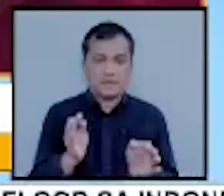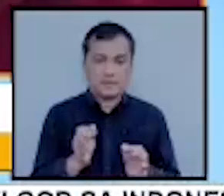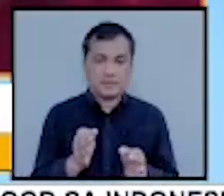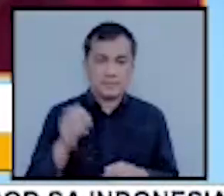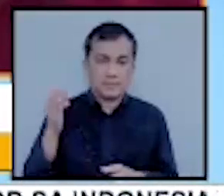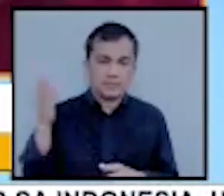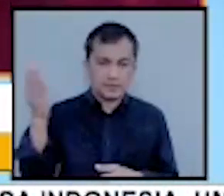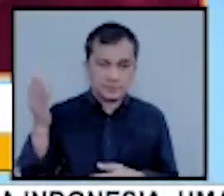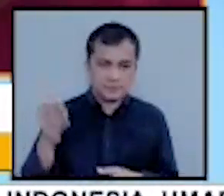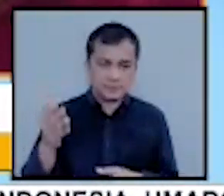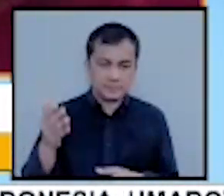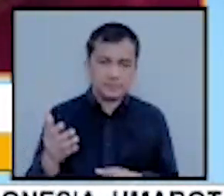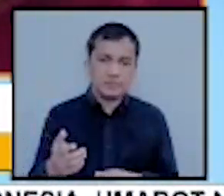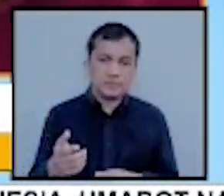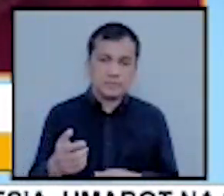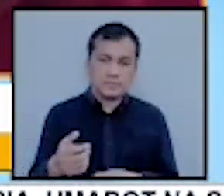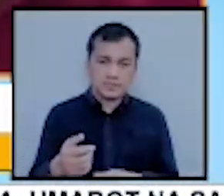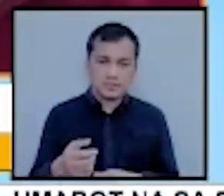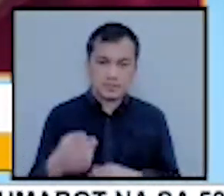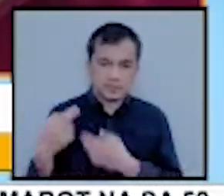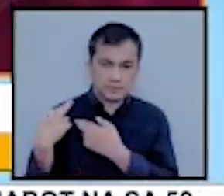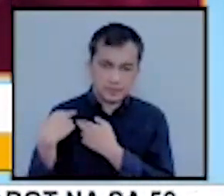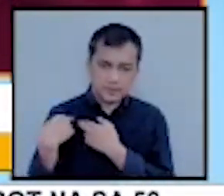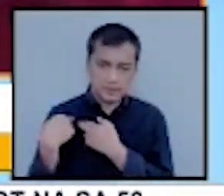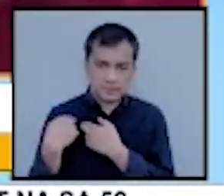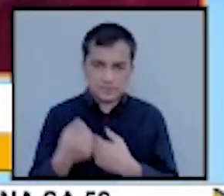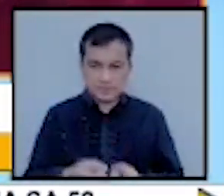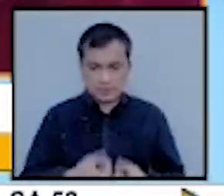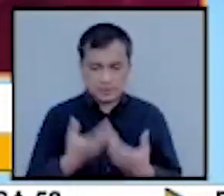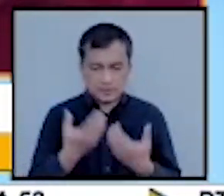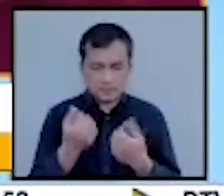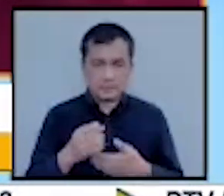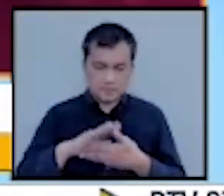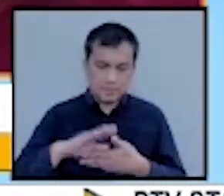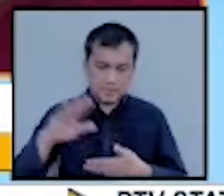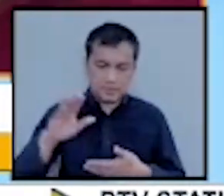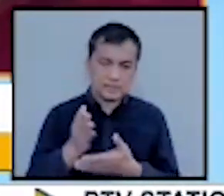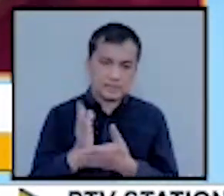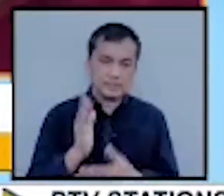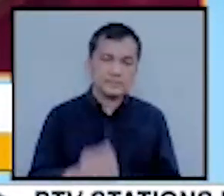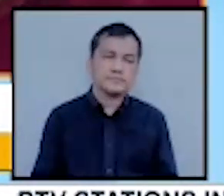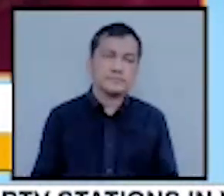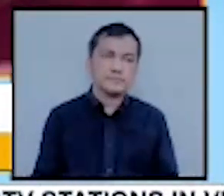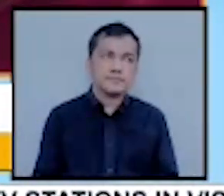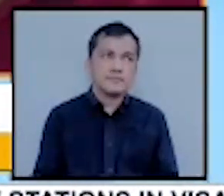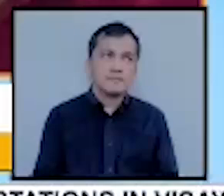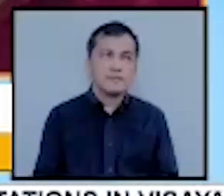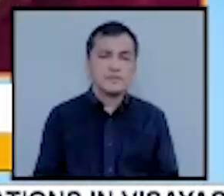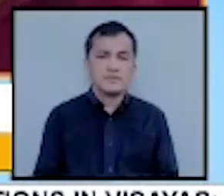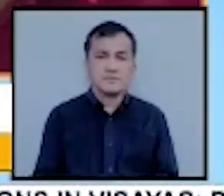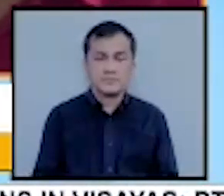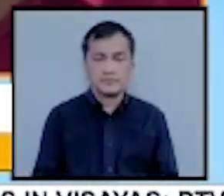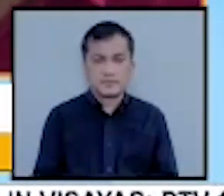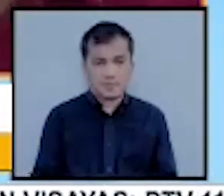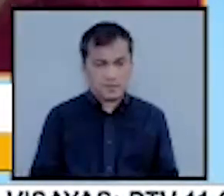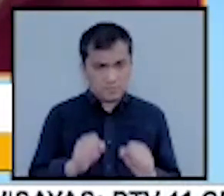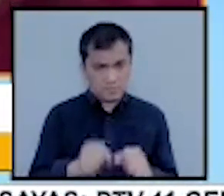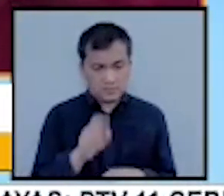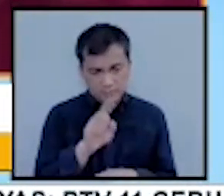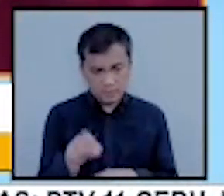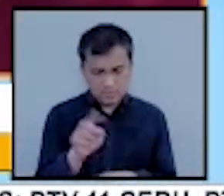Responsible exercise of our blogging rights. Pwede naman po nating punahin objectively ang